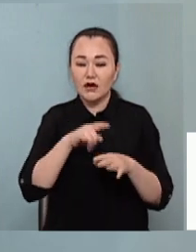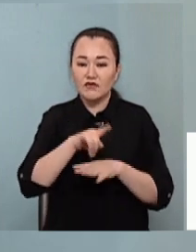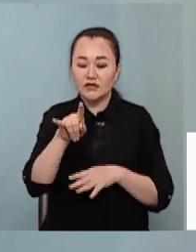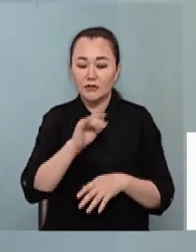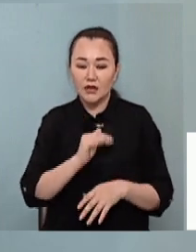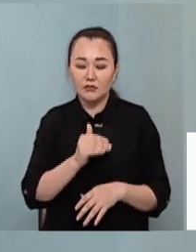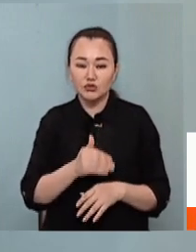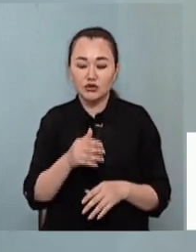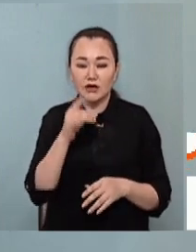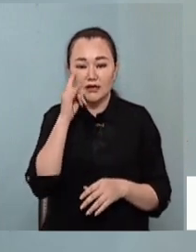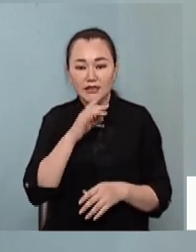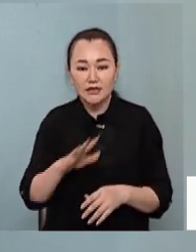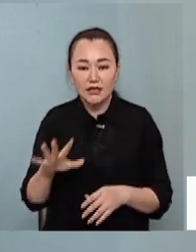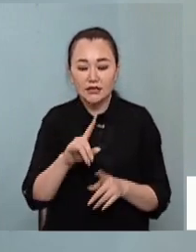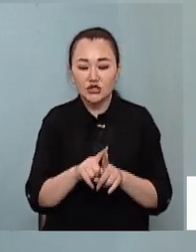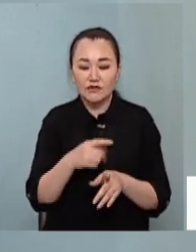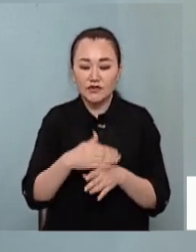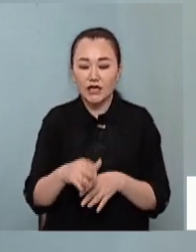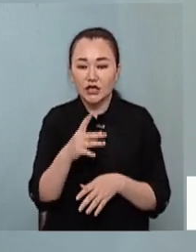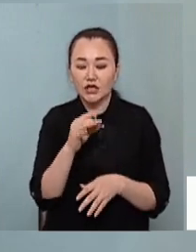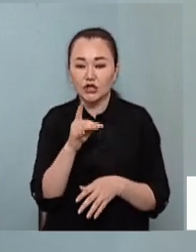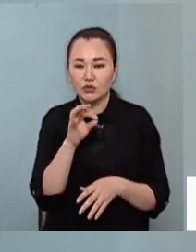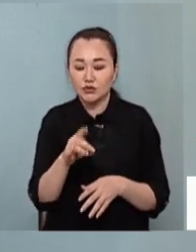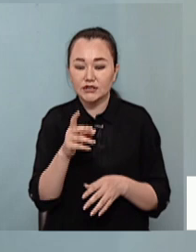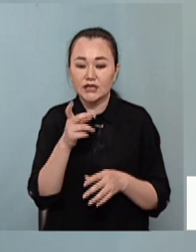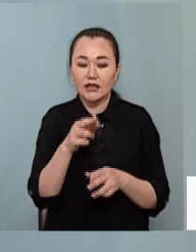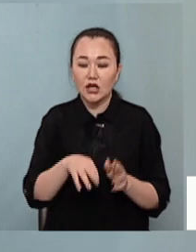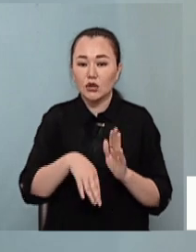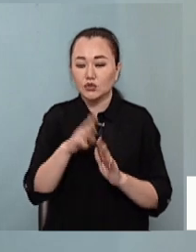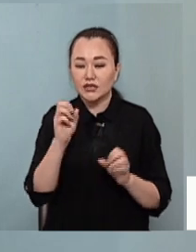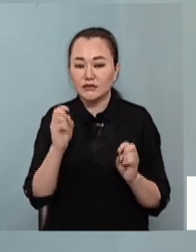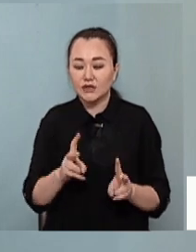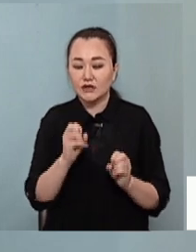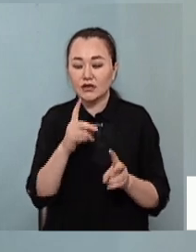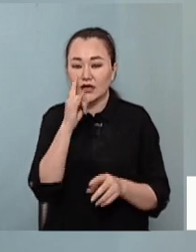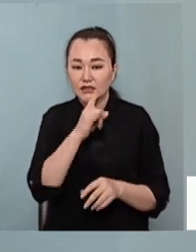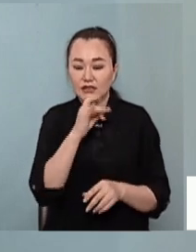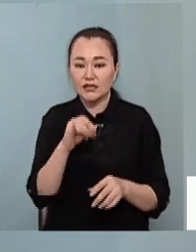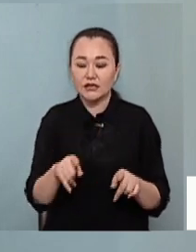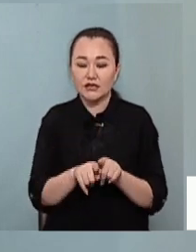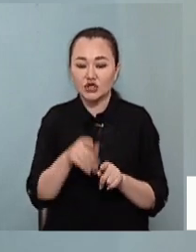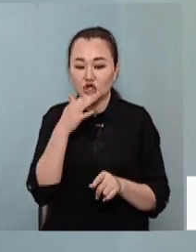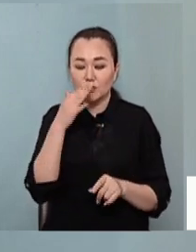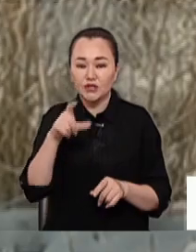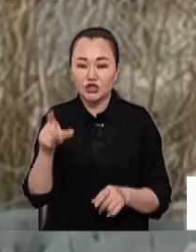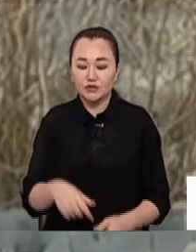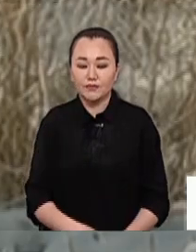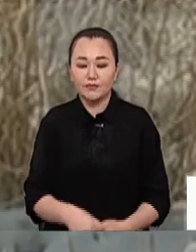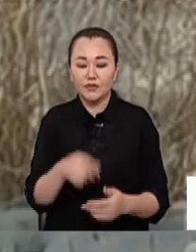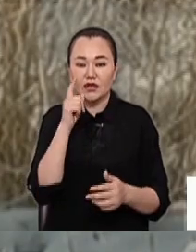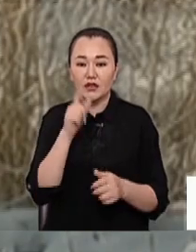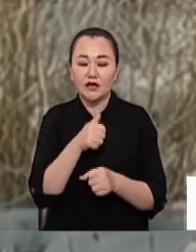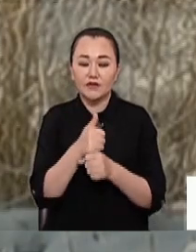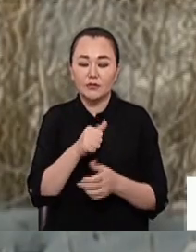промышленности в Казахстане. Также выделили ресурсы для привлечения лучших экспертов как из Казахстана, так и из-за рубежа.